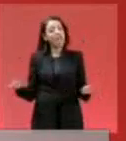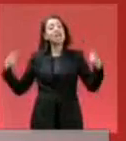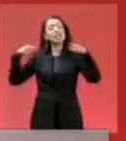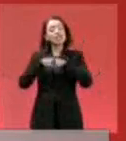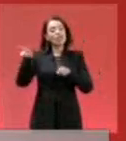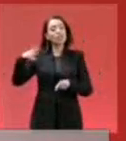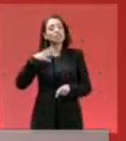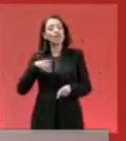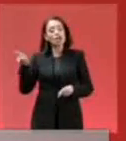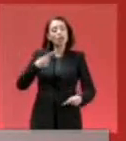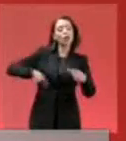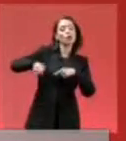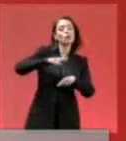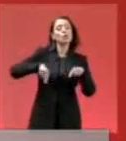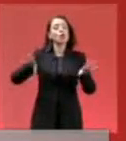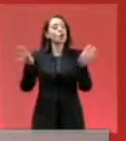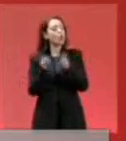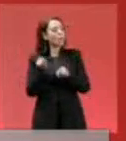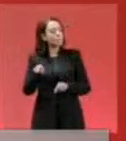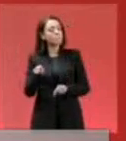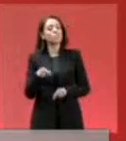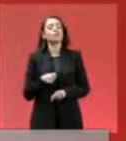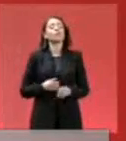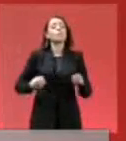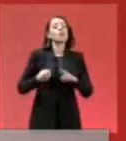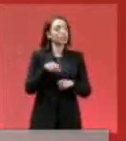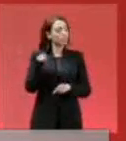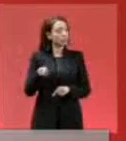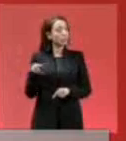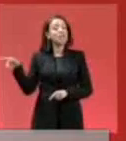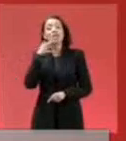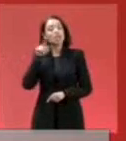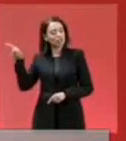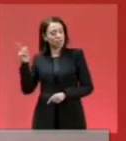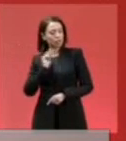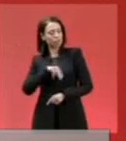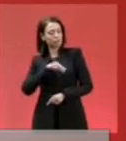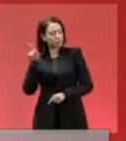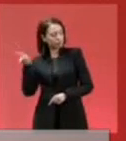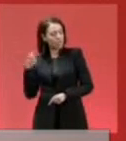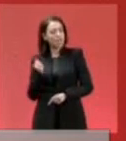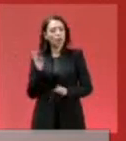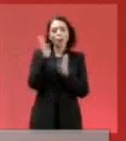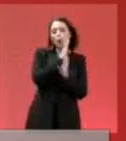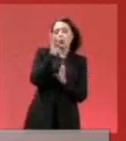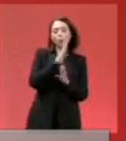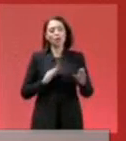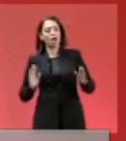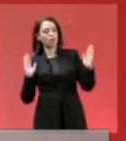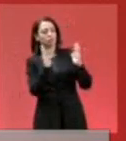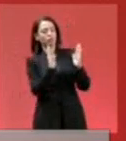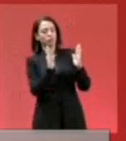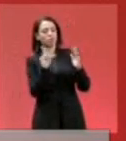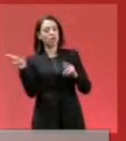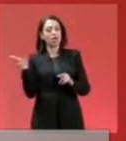ανθέληνα κύριο Βέμπερ, τον οπαδό του Σόιμπλε που ήθελε τον Brexit, για την σκεροσκοπική και ψηφοθυρική τους τάση σε